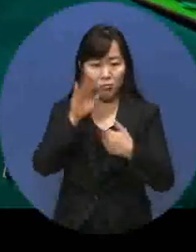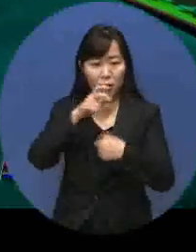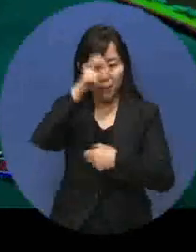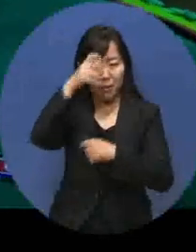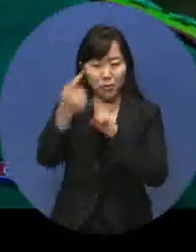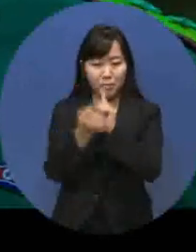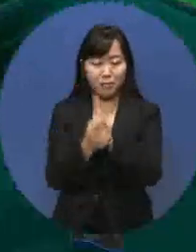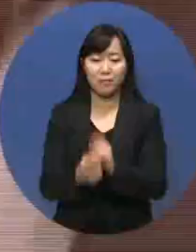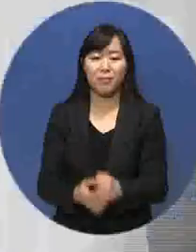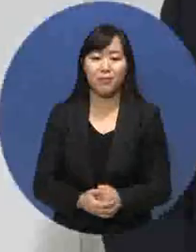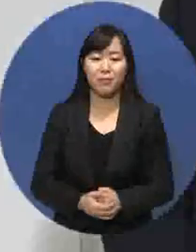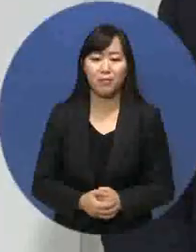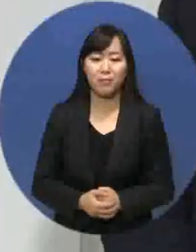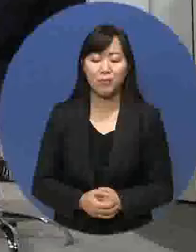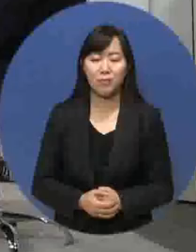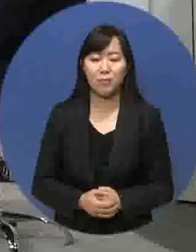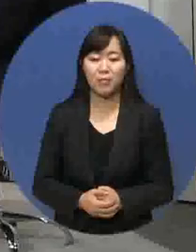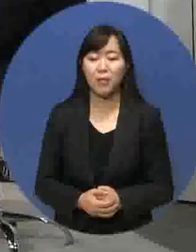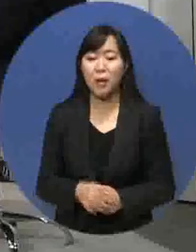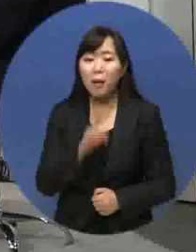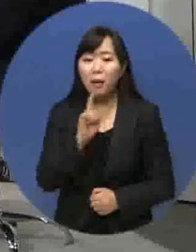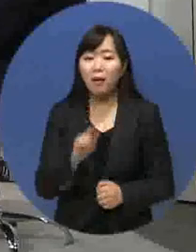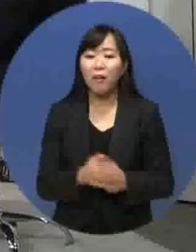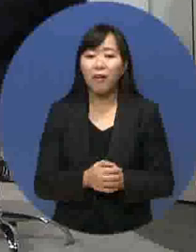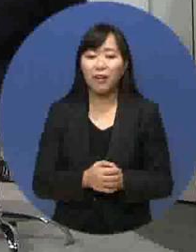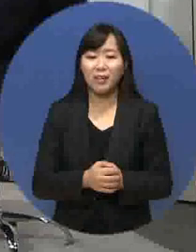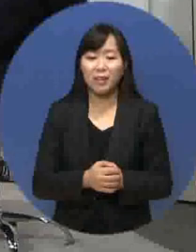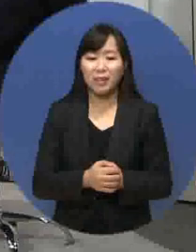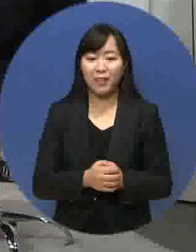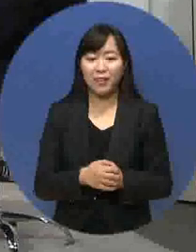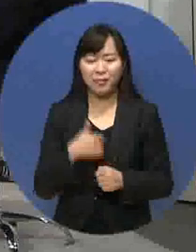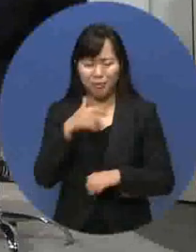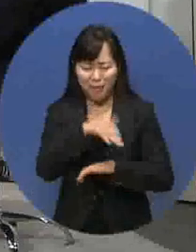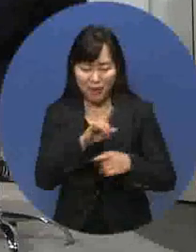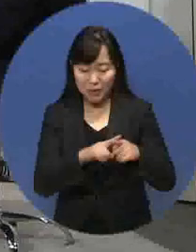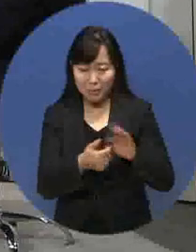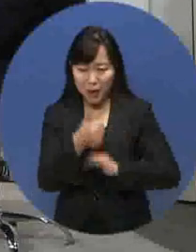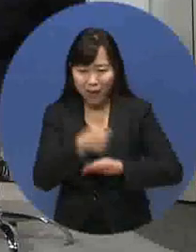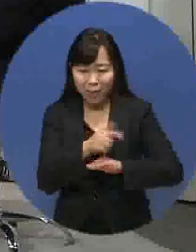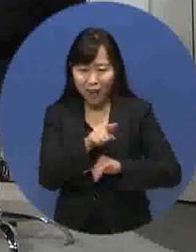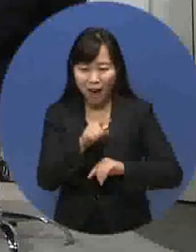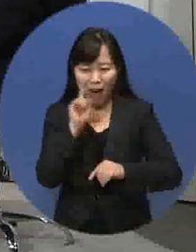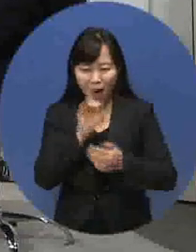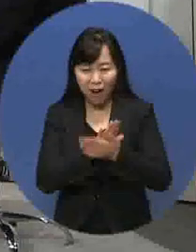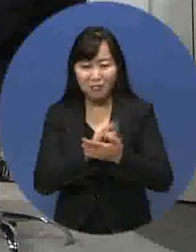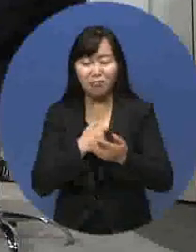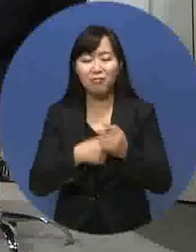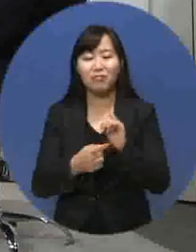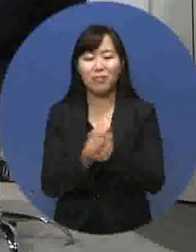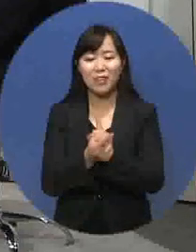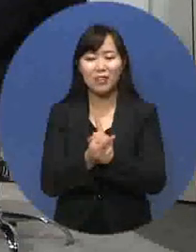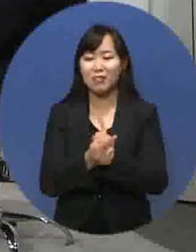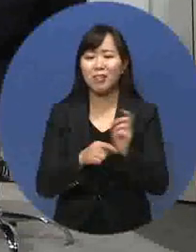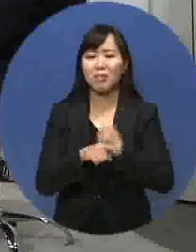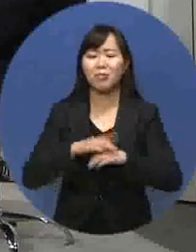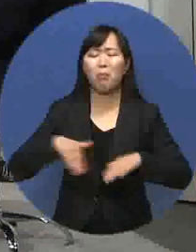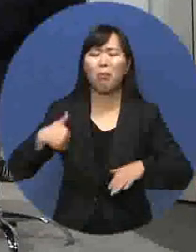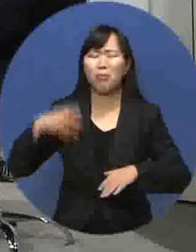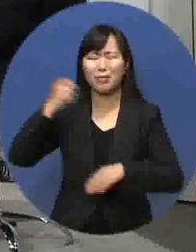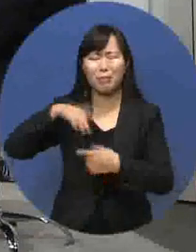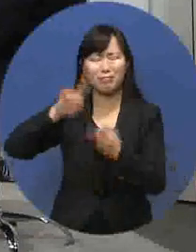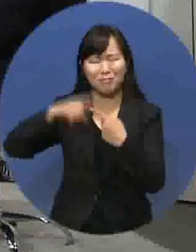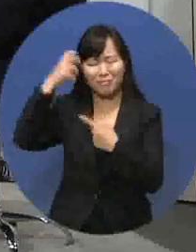明白，接下来的这战计划也将顺利进行，到时候平安见。 그 무슨 소리? 뭐 작전 뭐 성공했다 이제 알았으니까 뭐 만나 거의 뜻도 모르고 그냥 외웁니다.